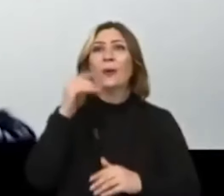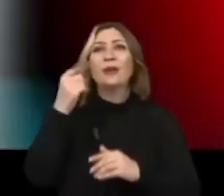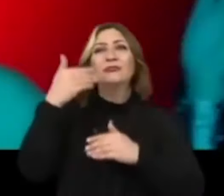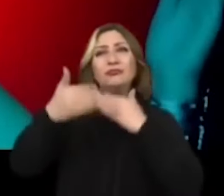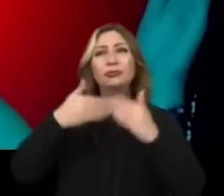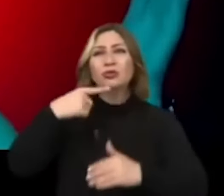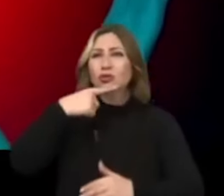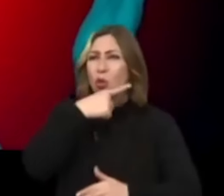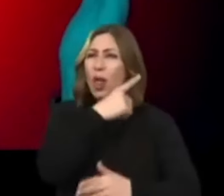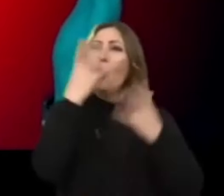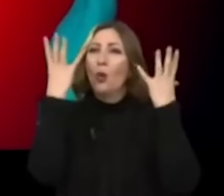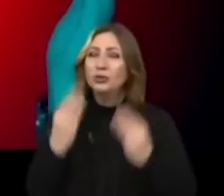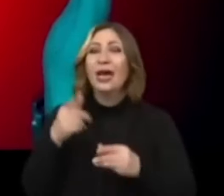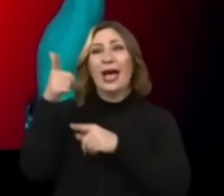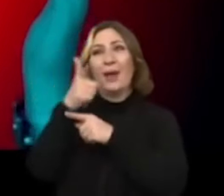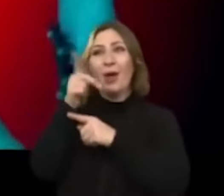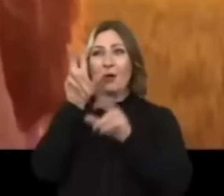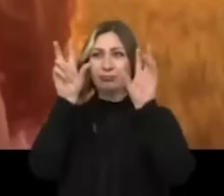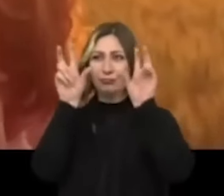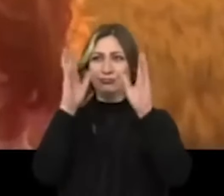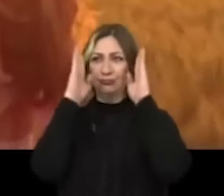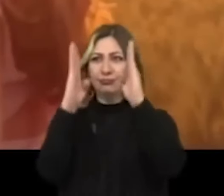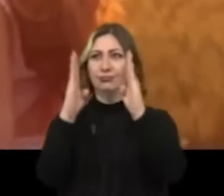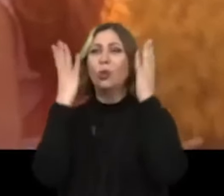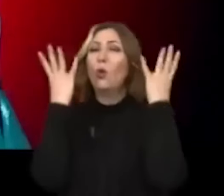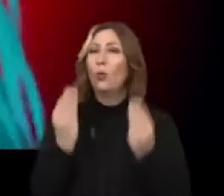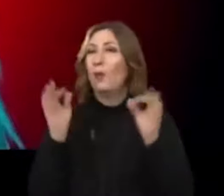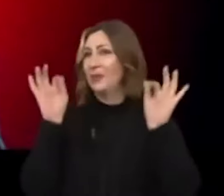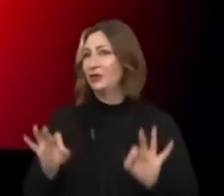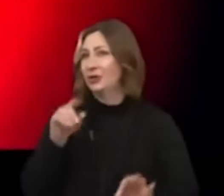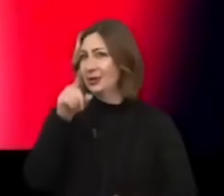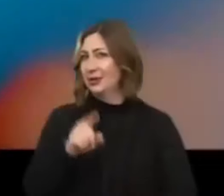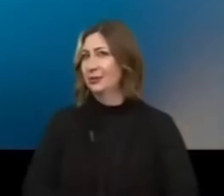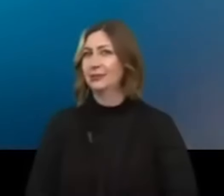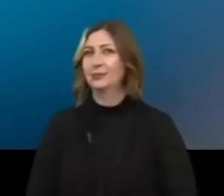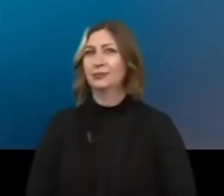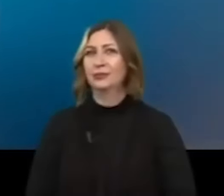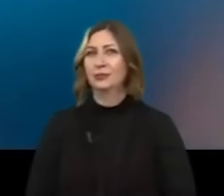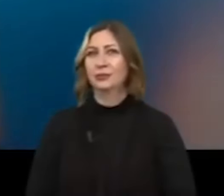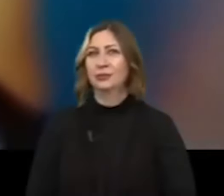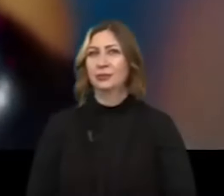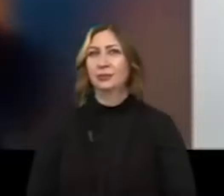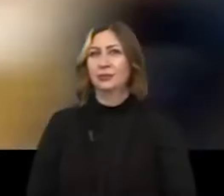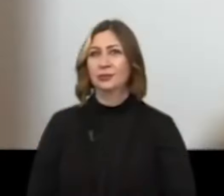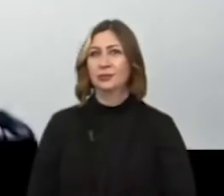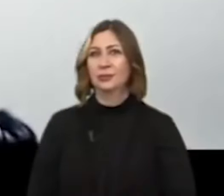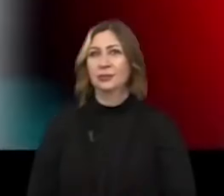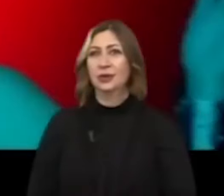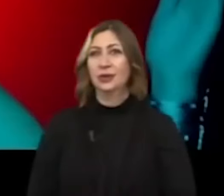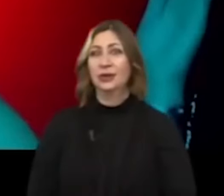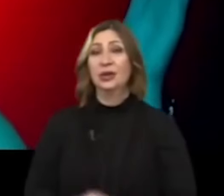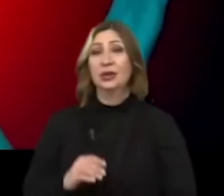biraz zorlanarak da olsa kameraya daha uzun süreli bakışlar atabilmeye başladın. Kurtulam